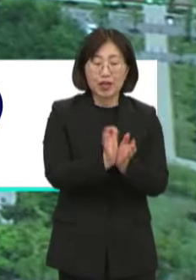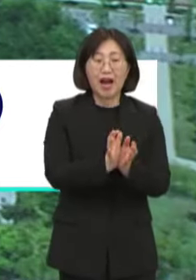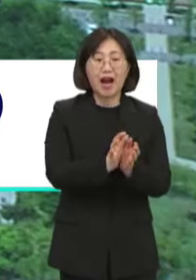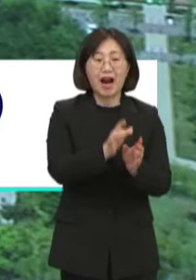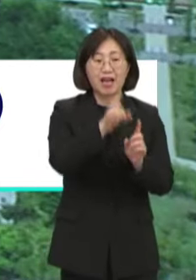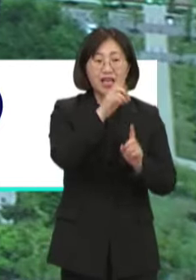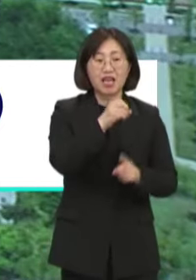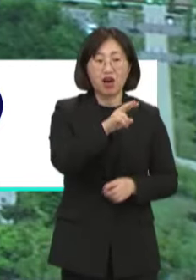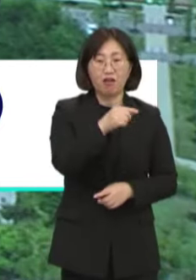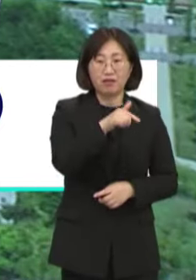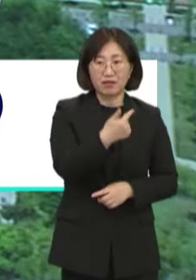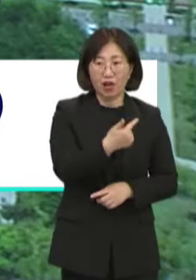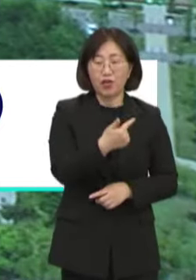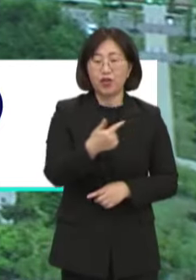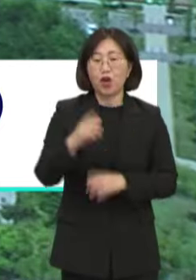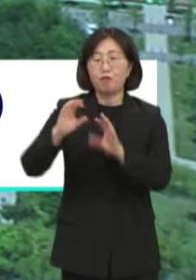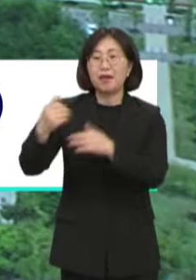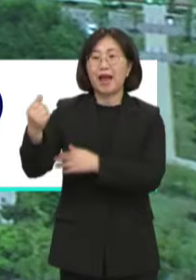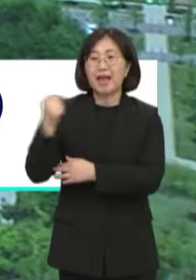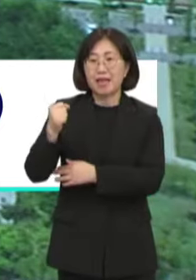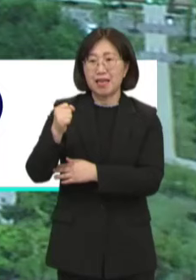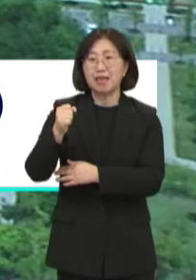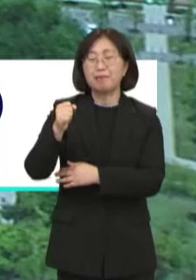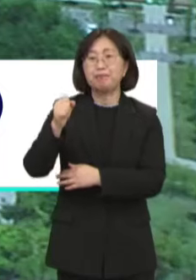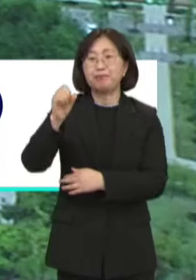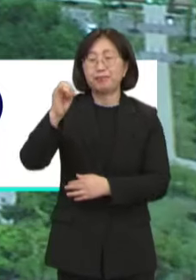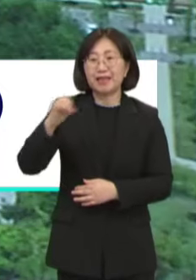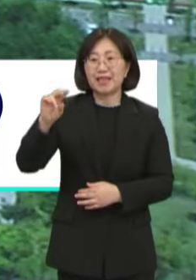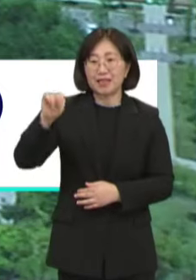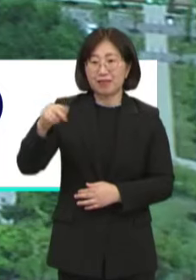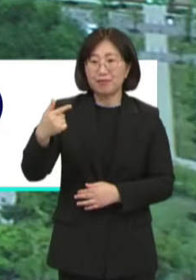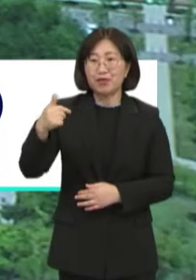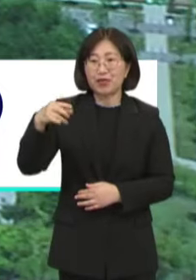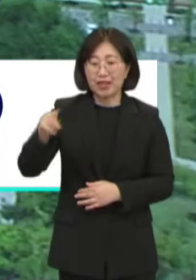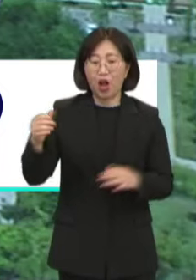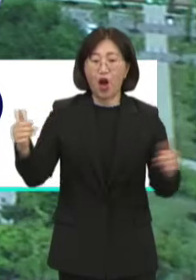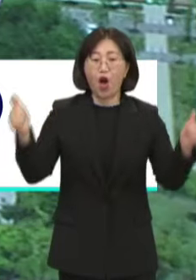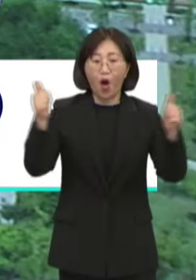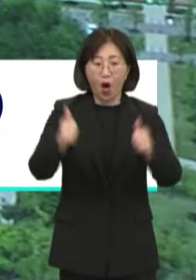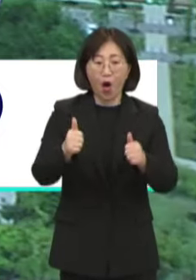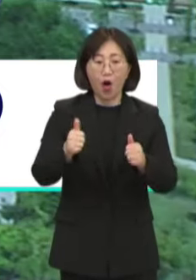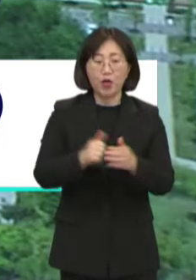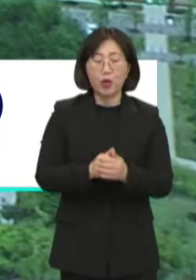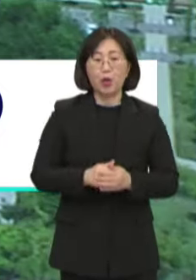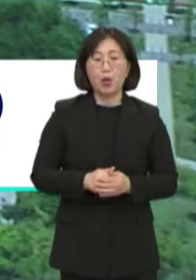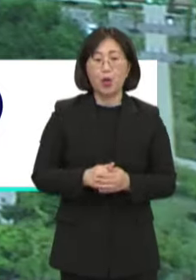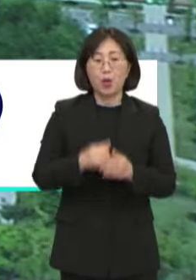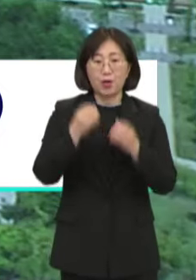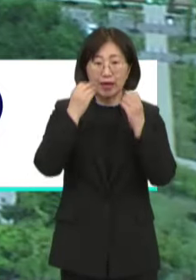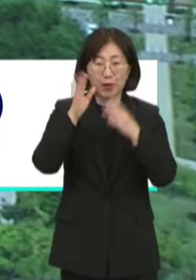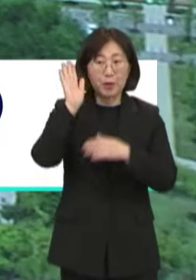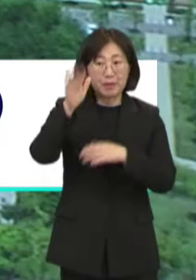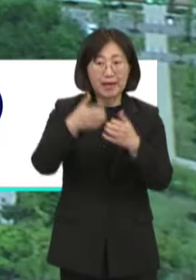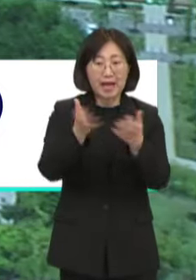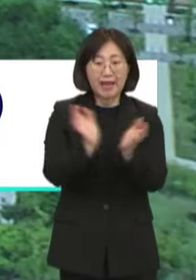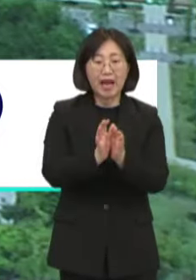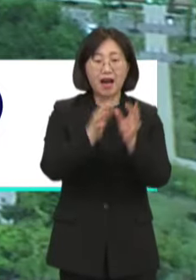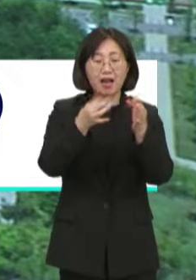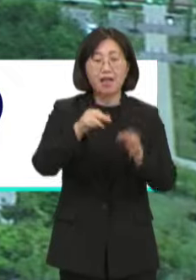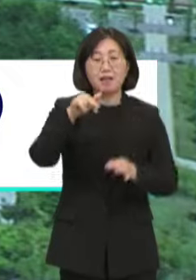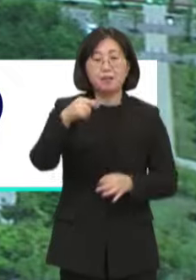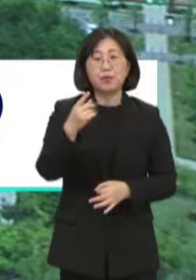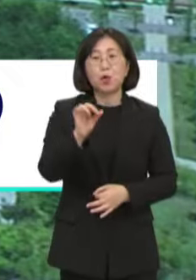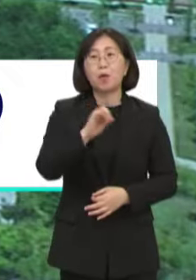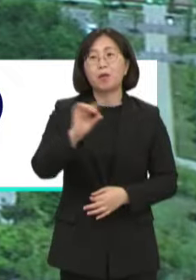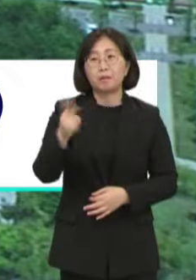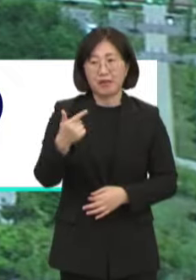후보에 맞서 국민의힘 류재화 후보가 도전장을 내민 가운데 지역구를 바꿔 출마한 새로운 미래 김종민 후보의 파급력이